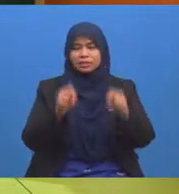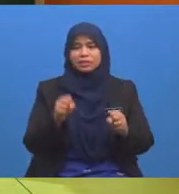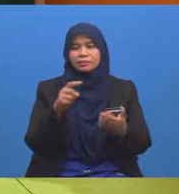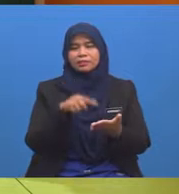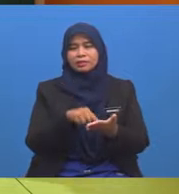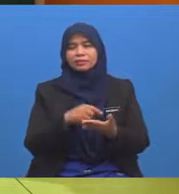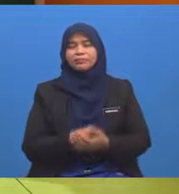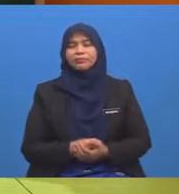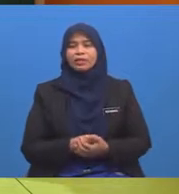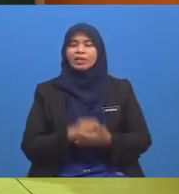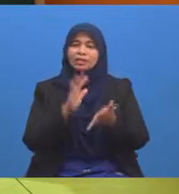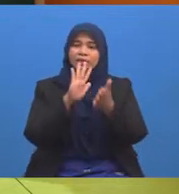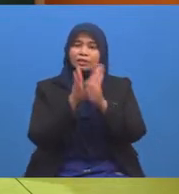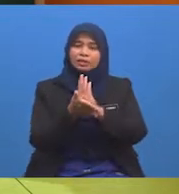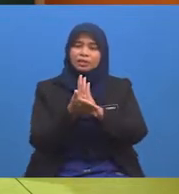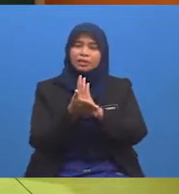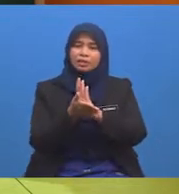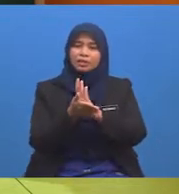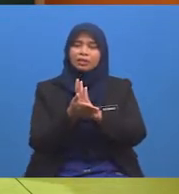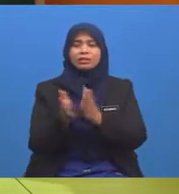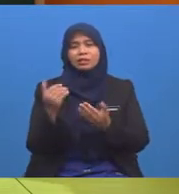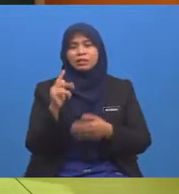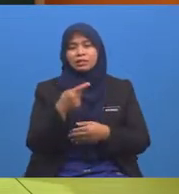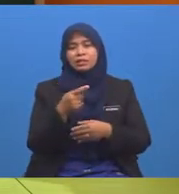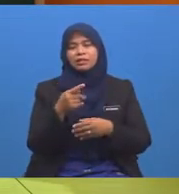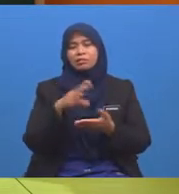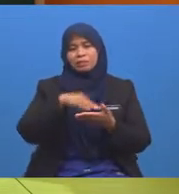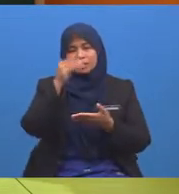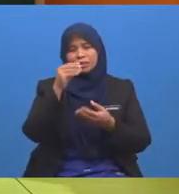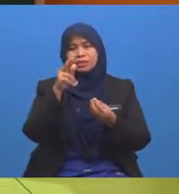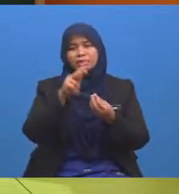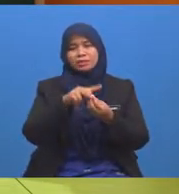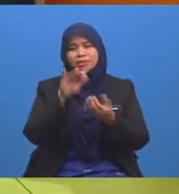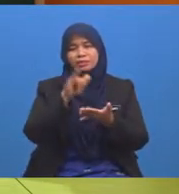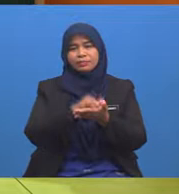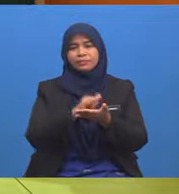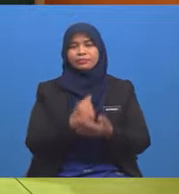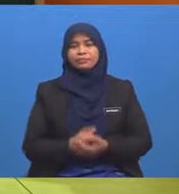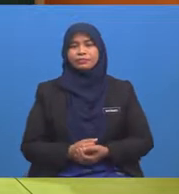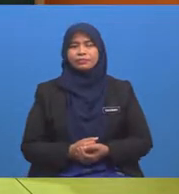sistem? Justru, ayo kita pelajari kesan-kesan tersebut.